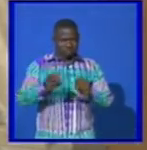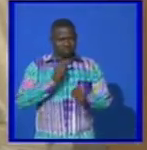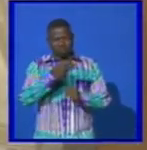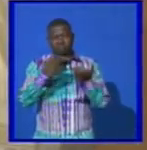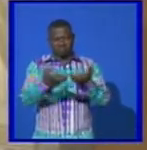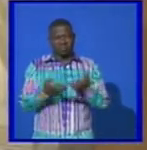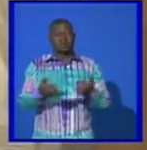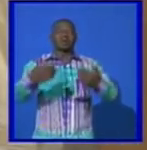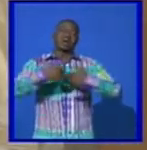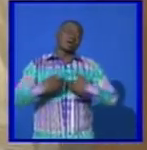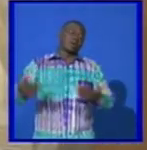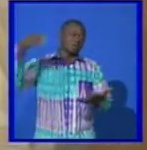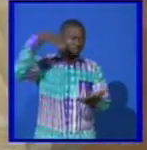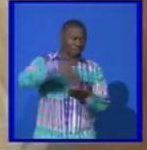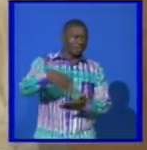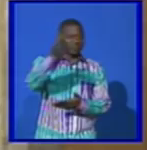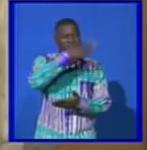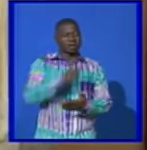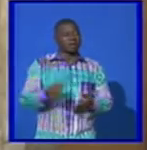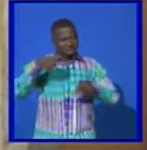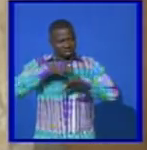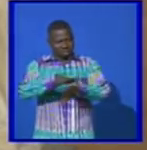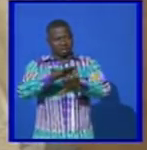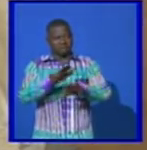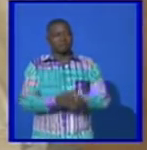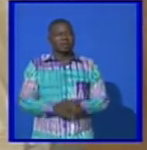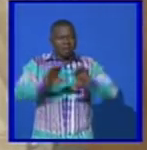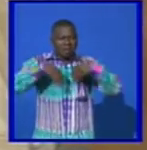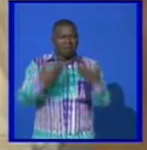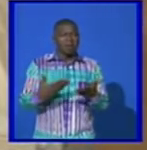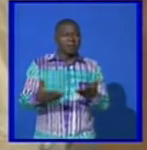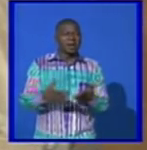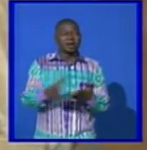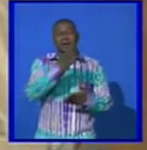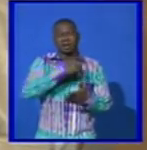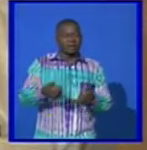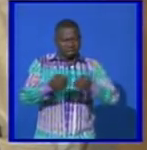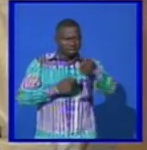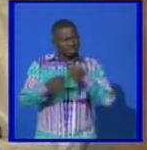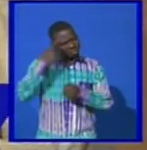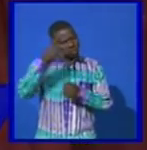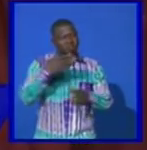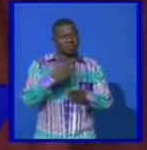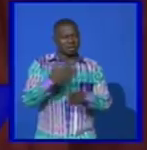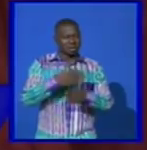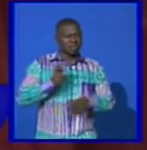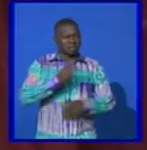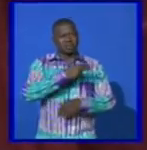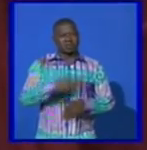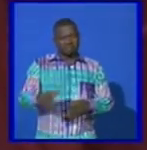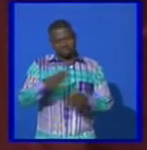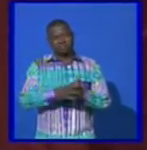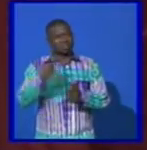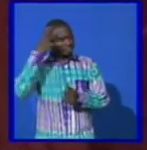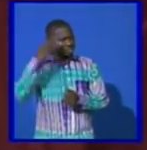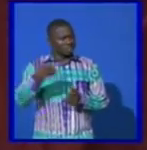du Burkinabé. Le pays des hommes intègres, c'est quoi? Comment vraiment échanger ensemble pour partager notre expertise? Organiser